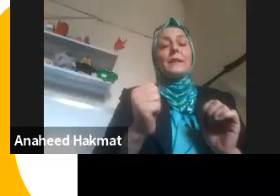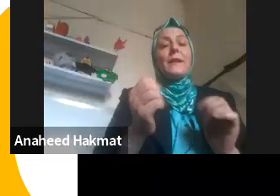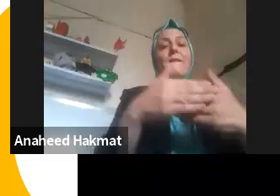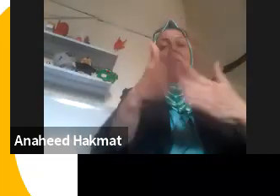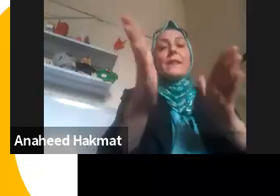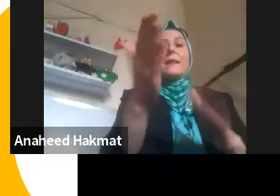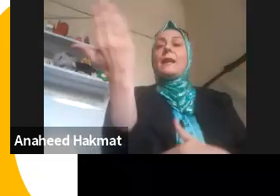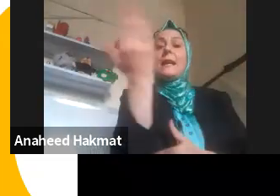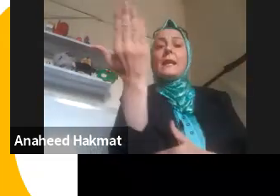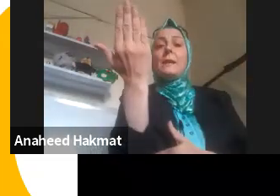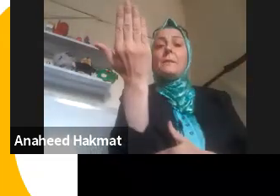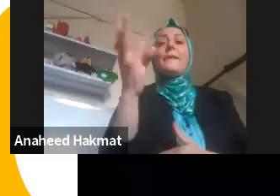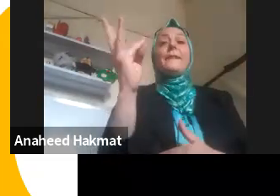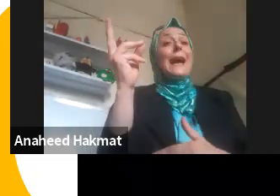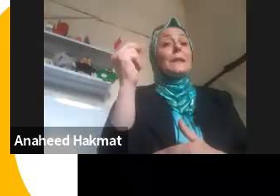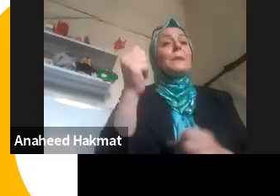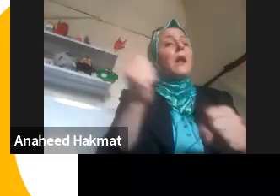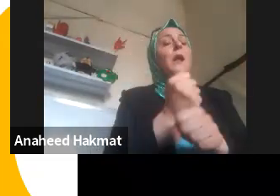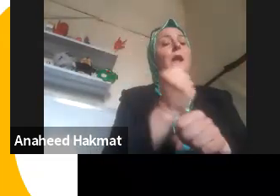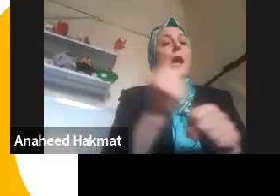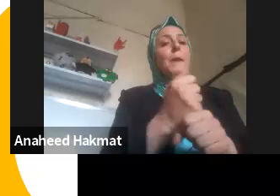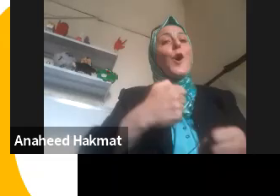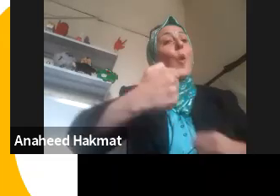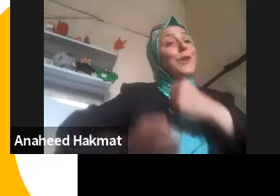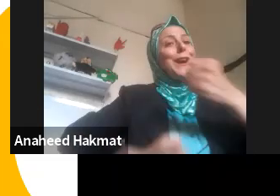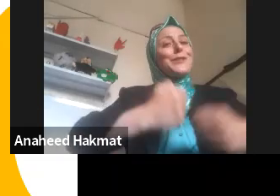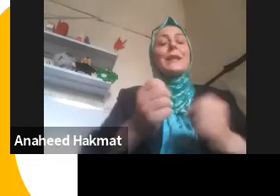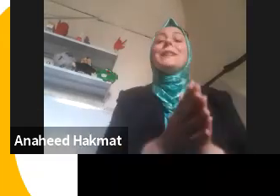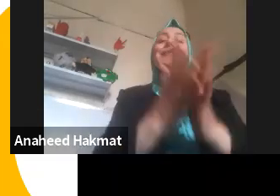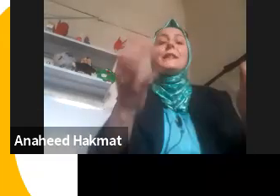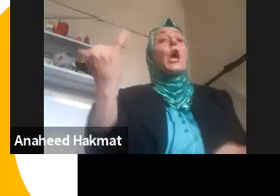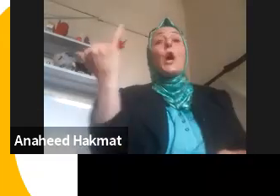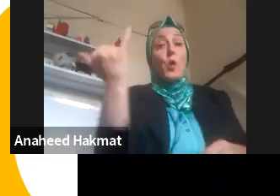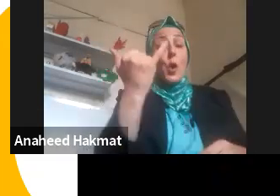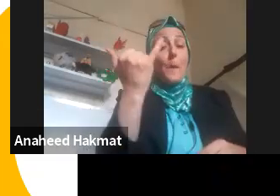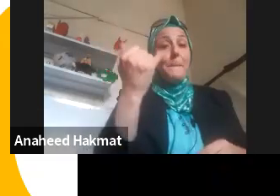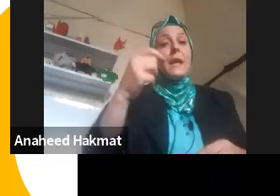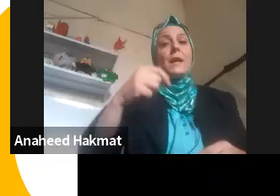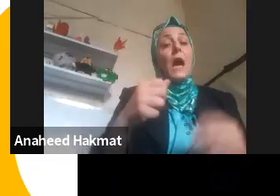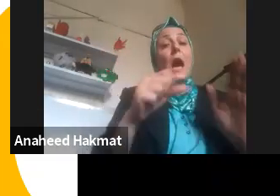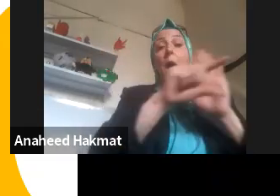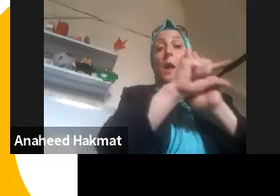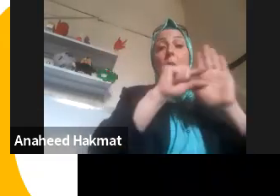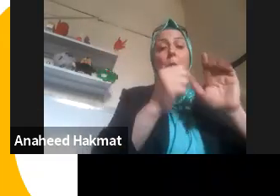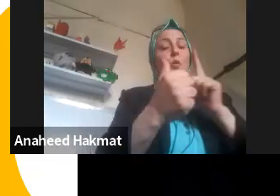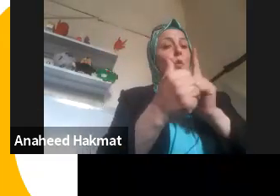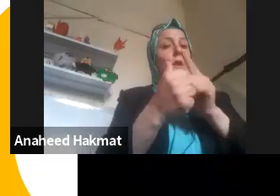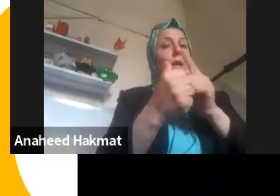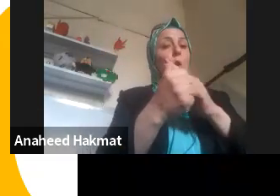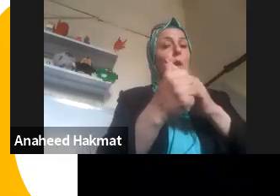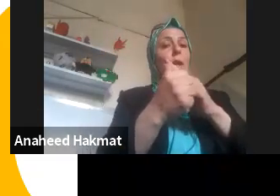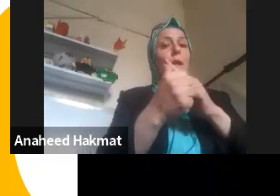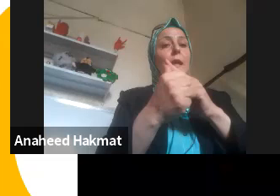من الإجراءات ومن الأنشطة اللي كثير مهم نضل متذكرينها. الموضوع الأول إدارة الاحتياجات باستخدام